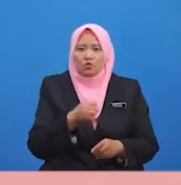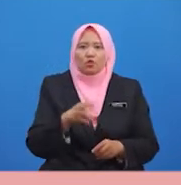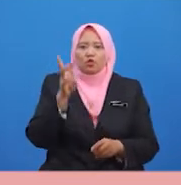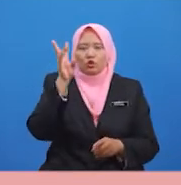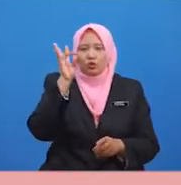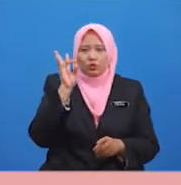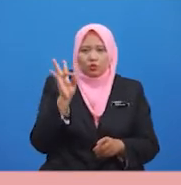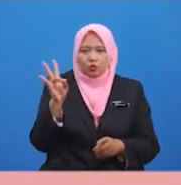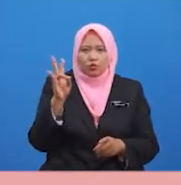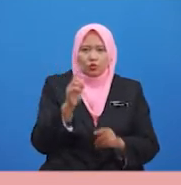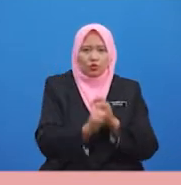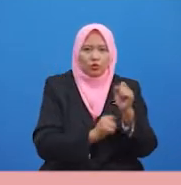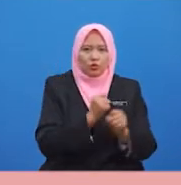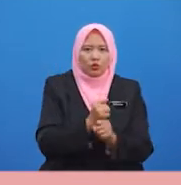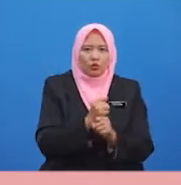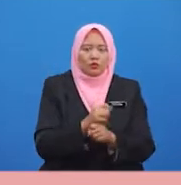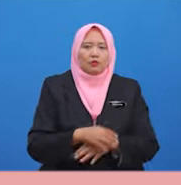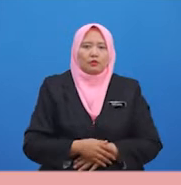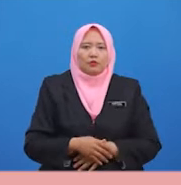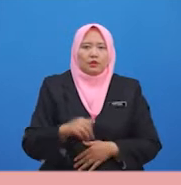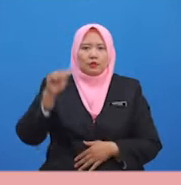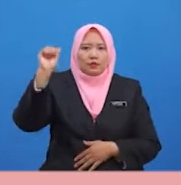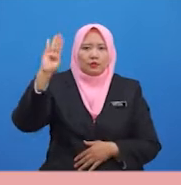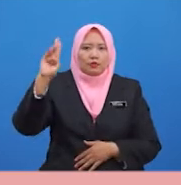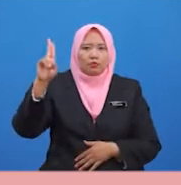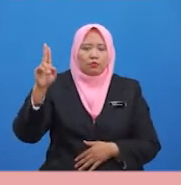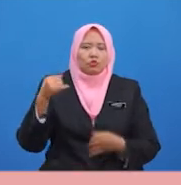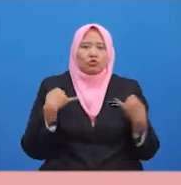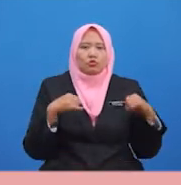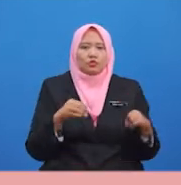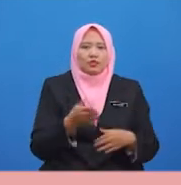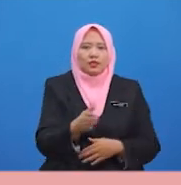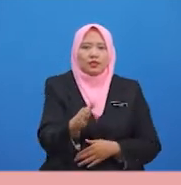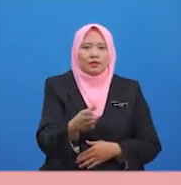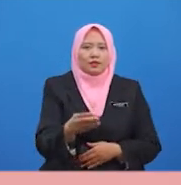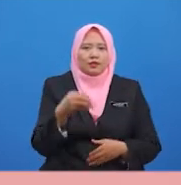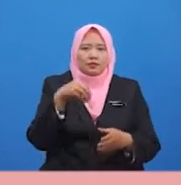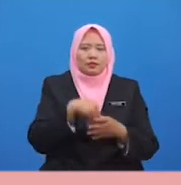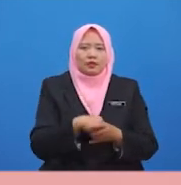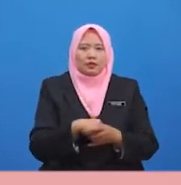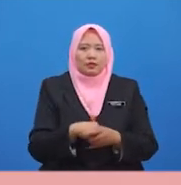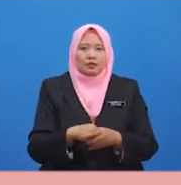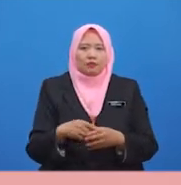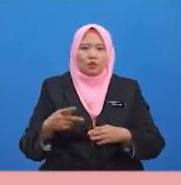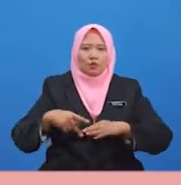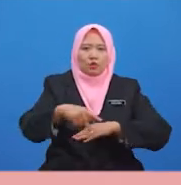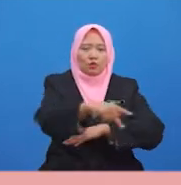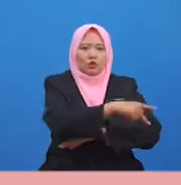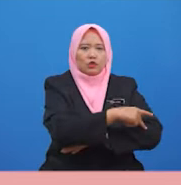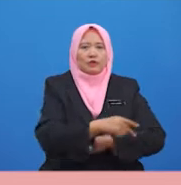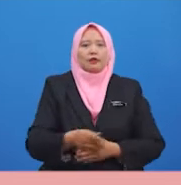yang masih berada di dalam kolam ternakan ikannya. Mari kita semak